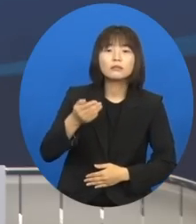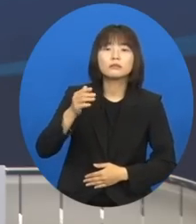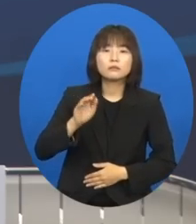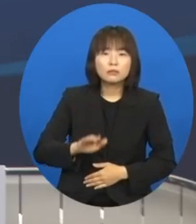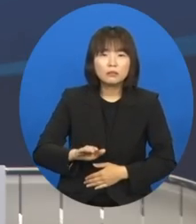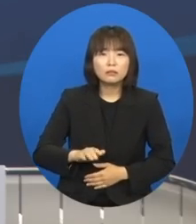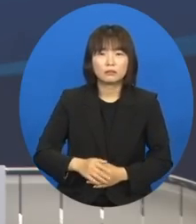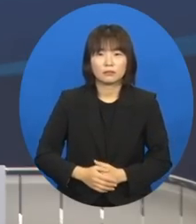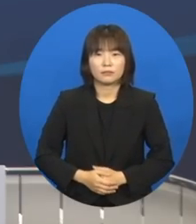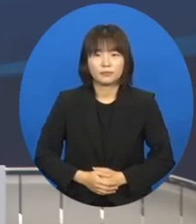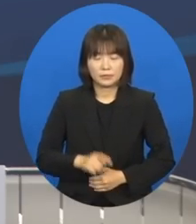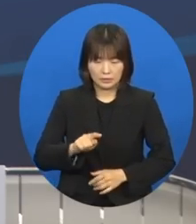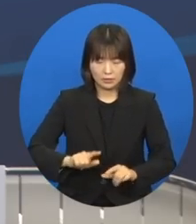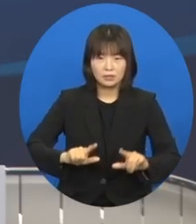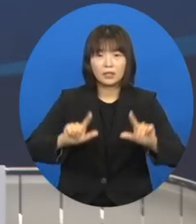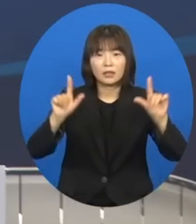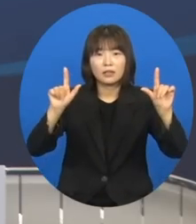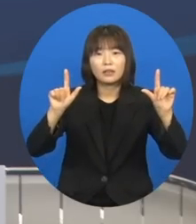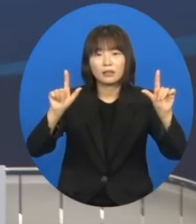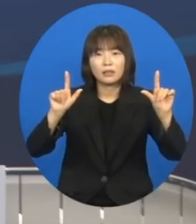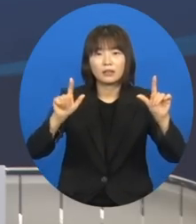바로 그날